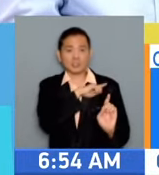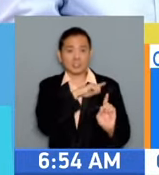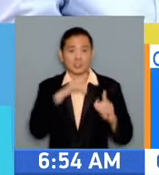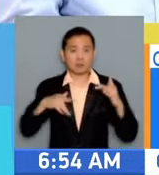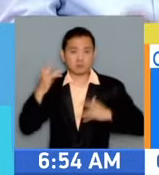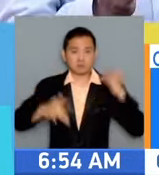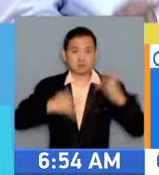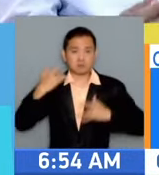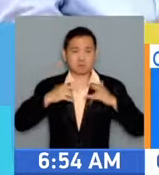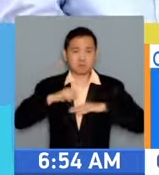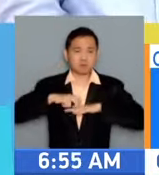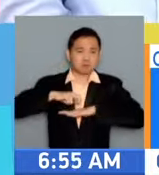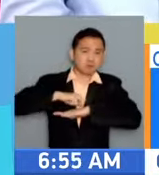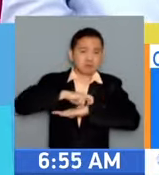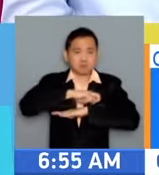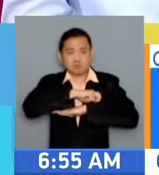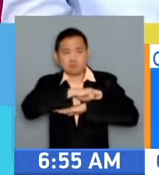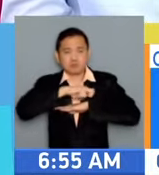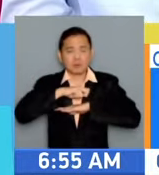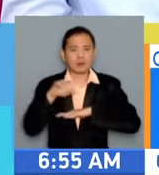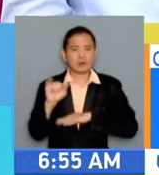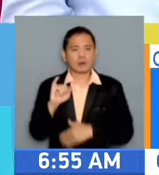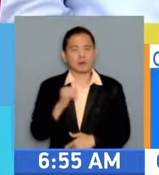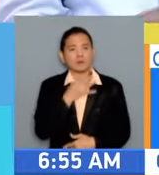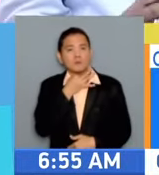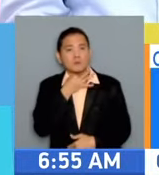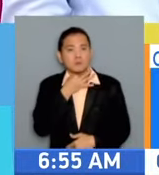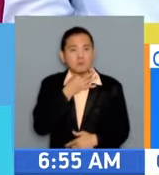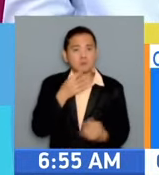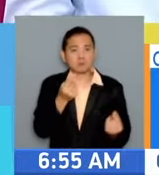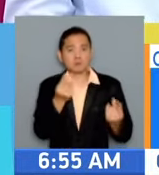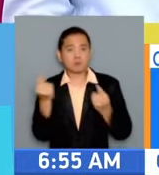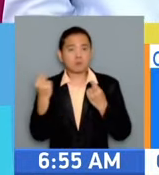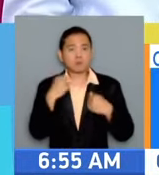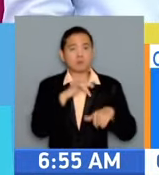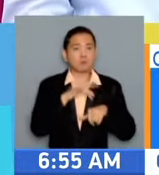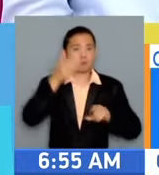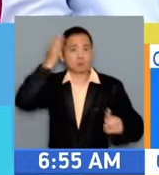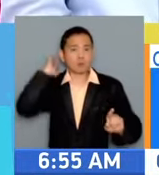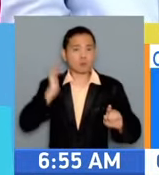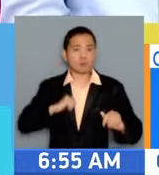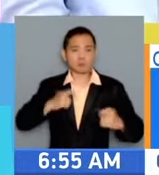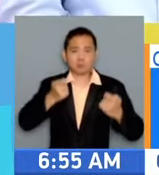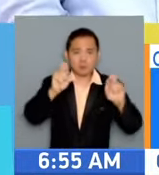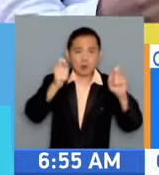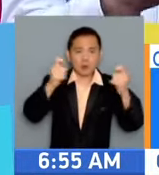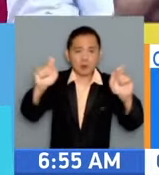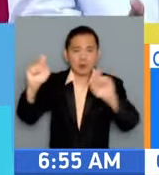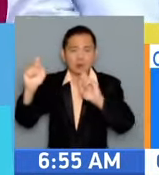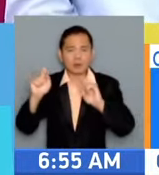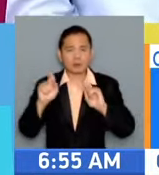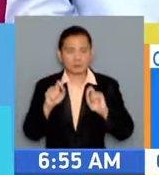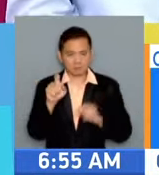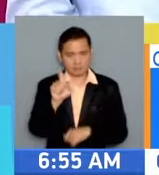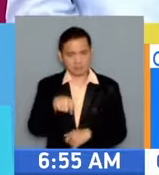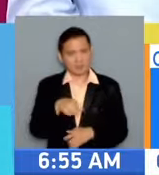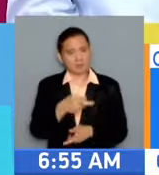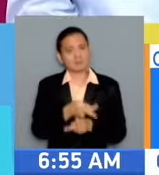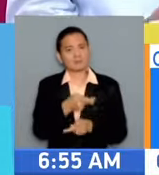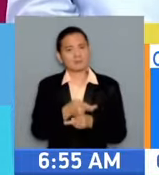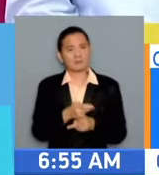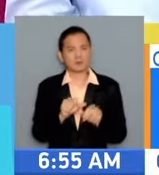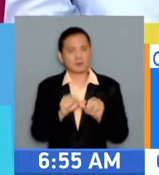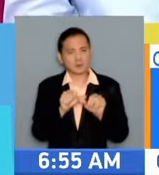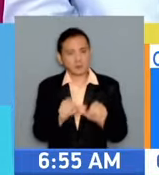po ang kanilang curiosity level. So kapag hindi po natin ito nabantayan constantly, posibleng may mangyari po sa kanila. At